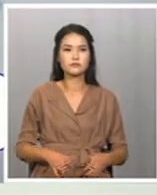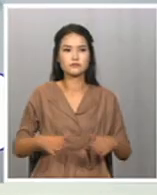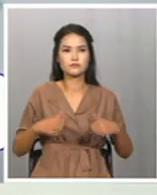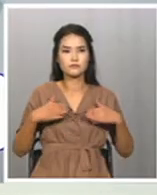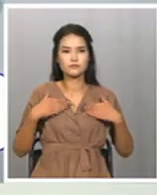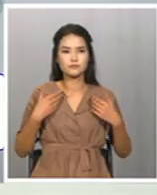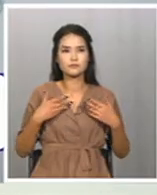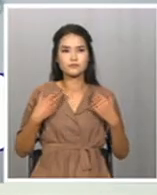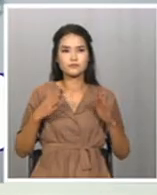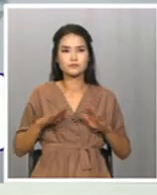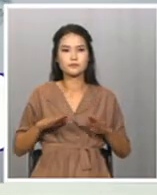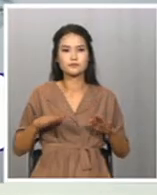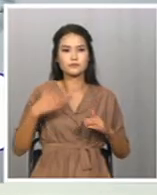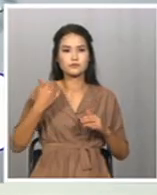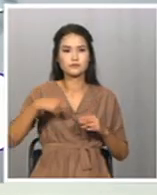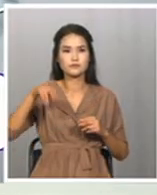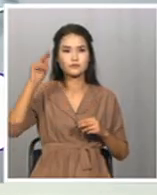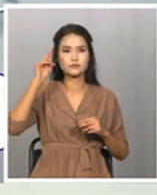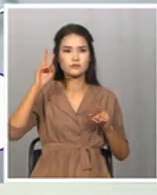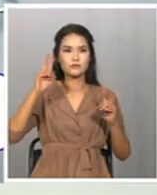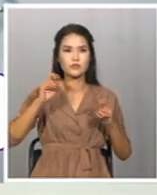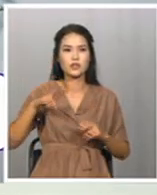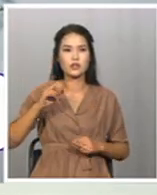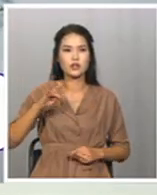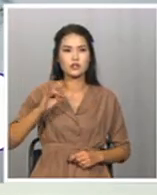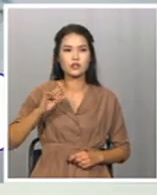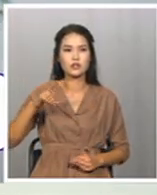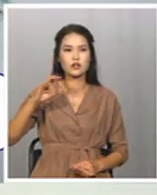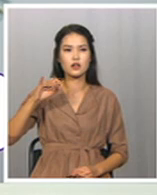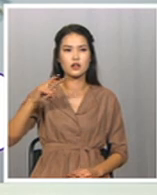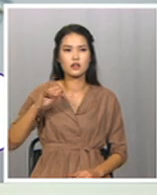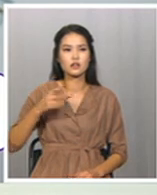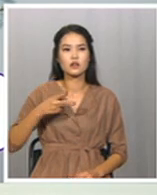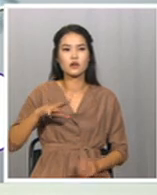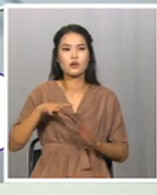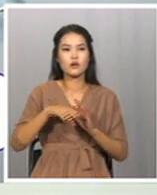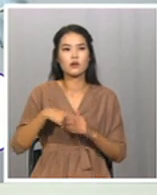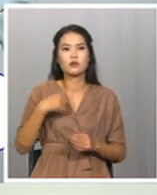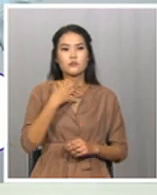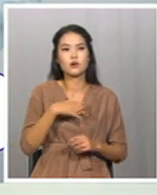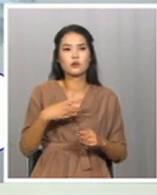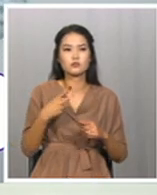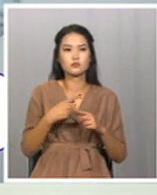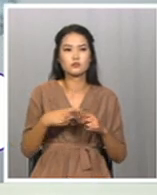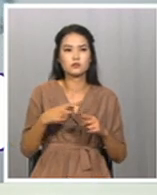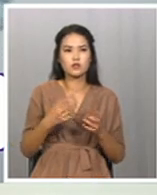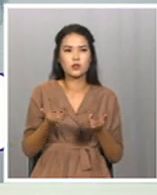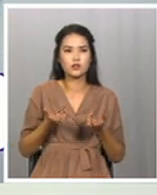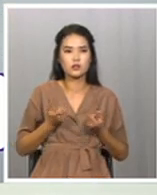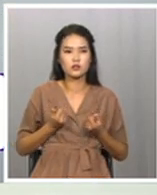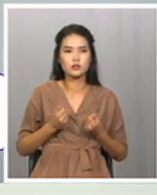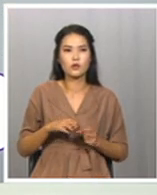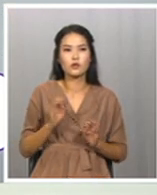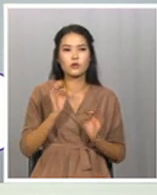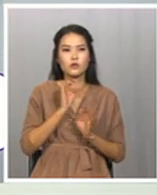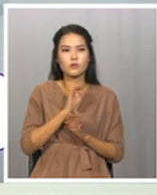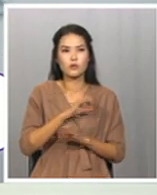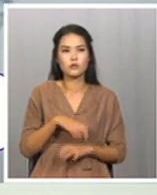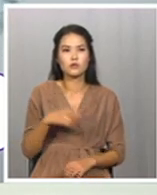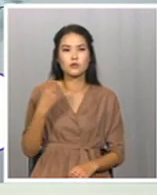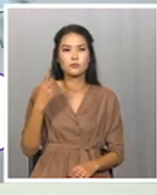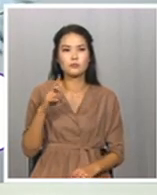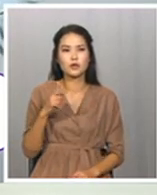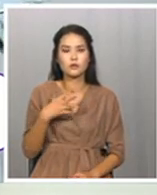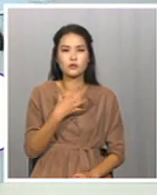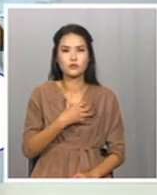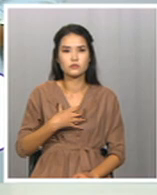Сәлеметсіздер ме оқушылар, бүгінгі тақырып натрий, калий және олардың маңызды қосылыстарының алынуы, қолдануы